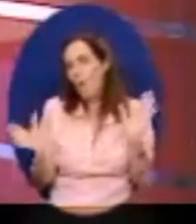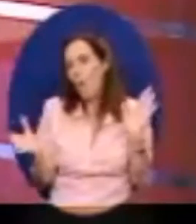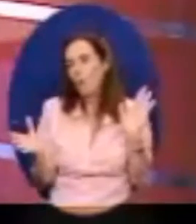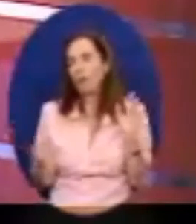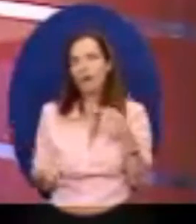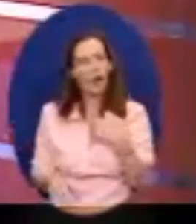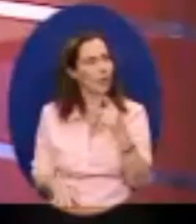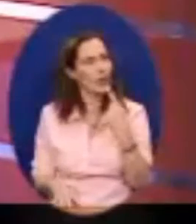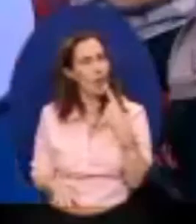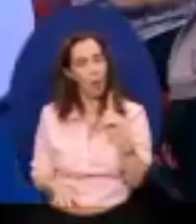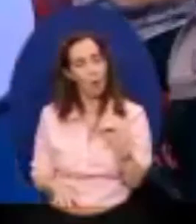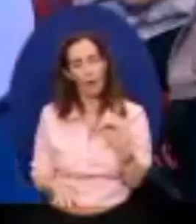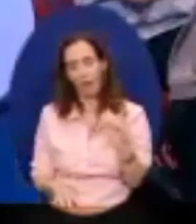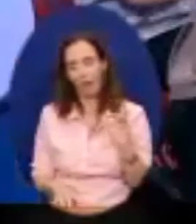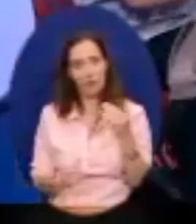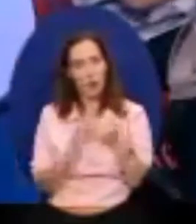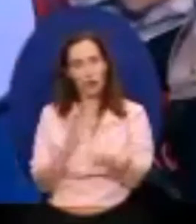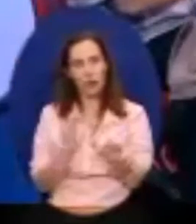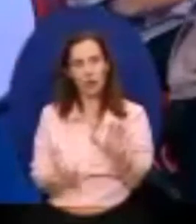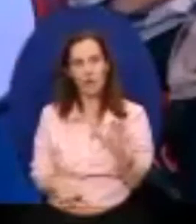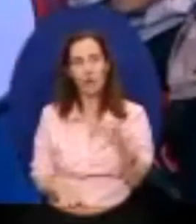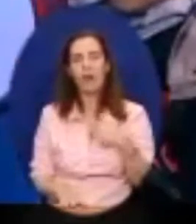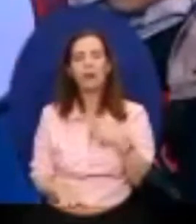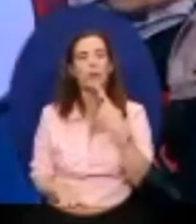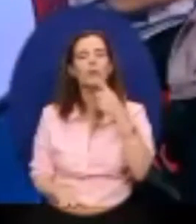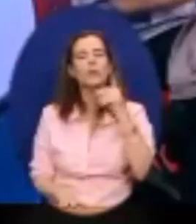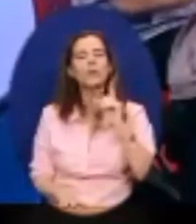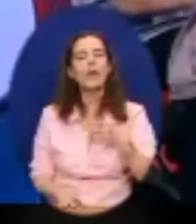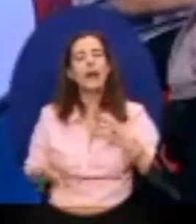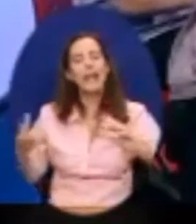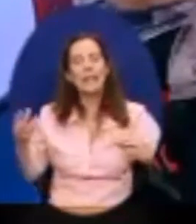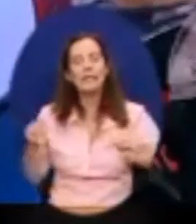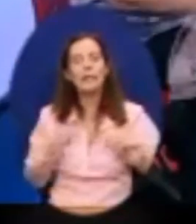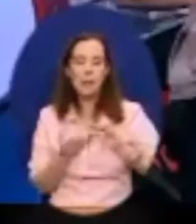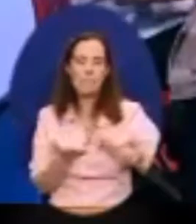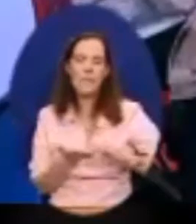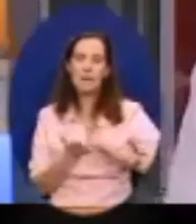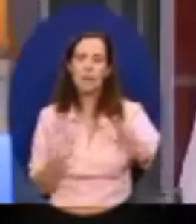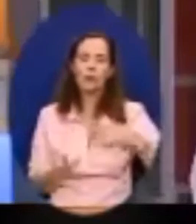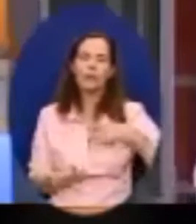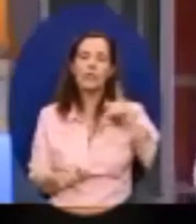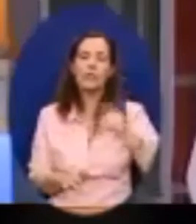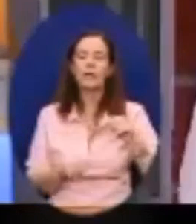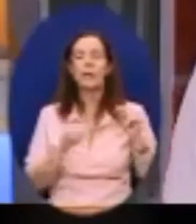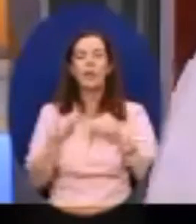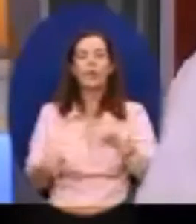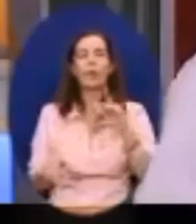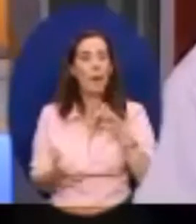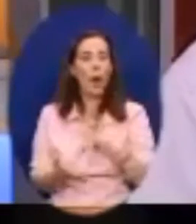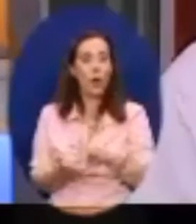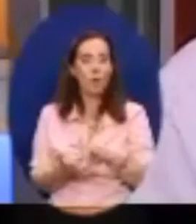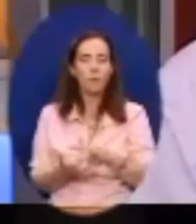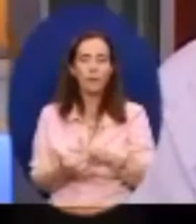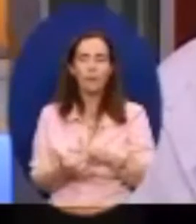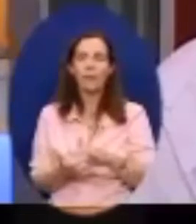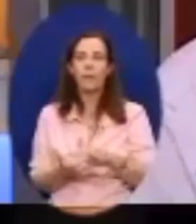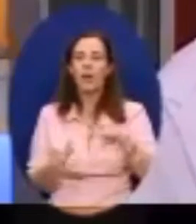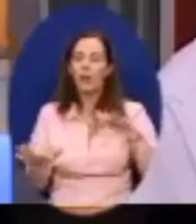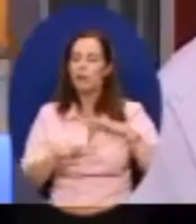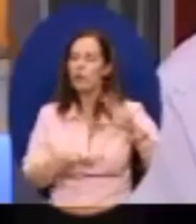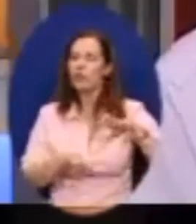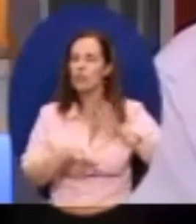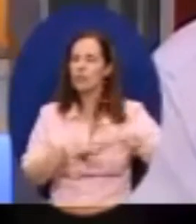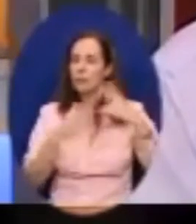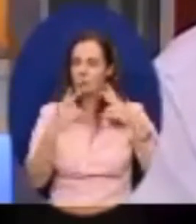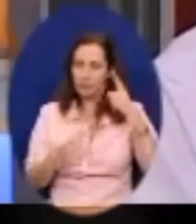לחברה. זה לא אני אומר, זה את אומרת. אני אומר שצריך לצמצם למינימום, אנחנו צריכים לנוע לכיוון, למדינה יש תפקידים מאוד